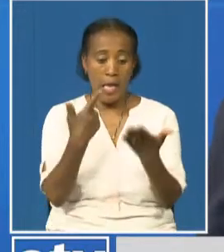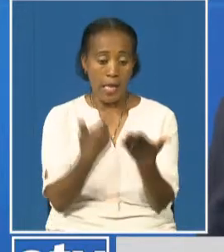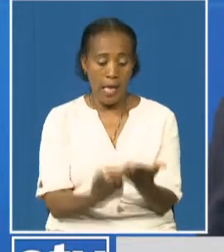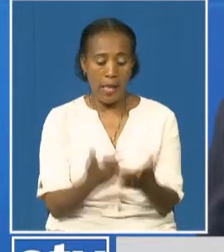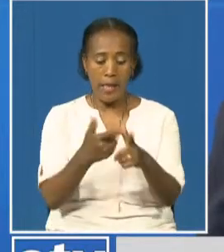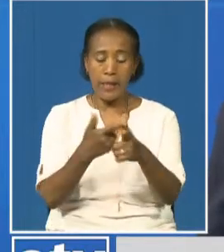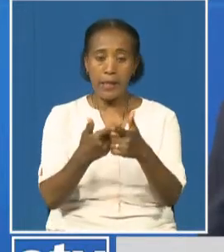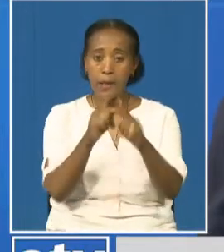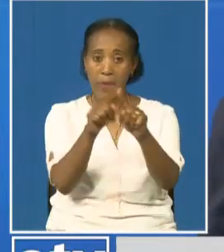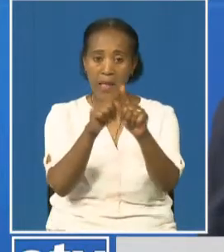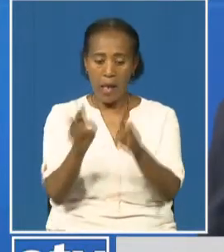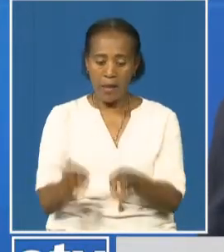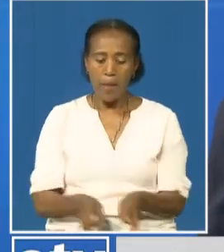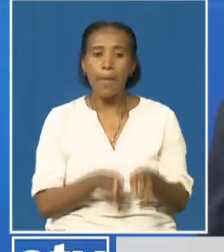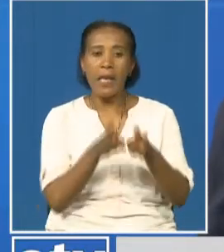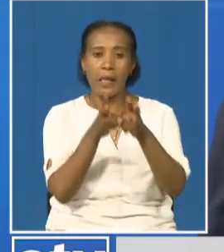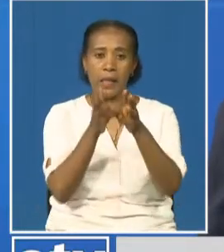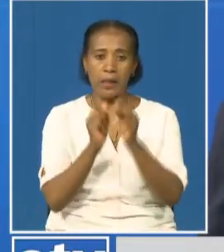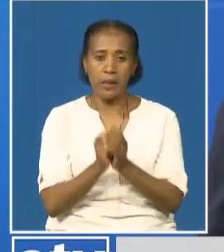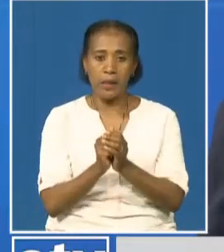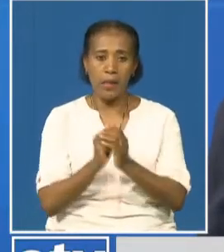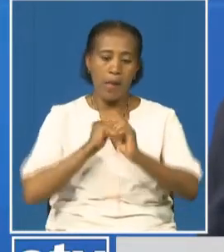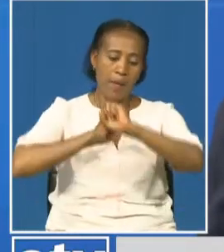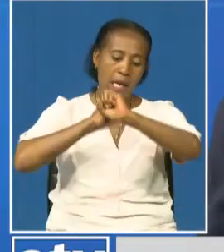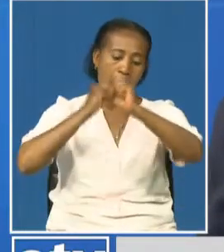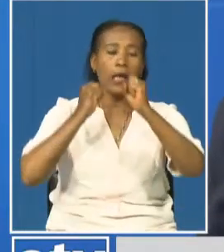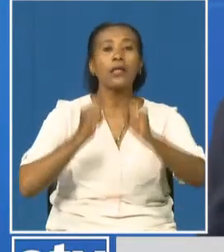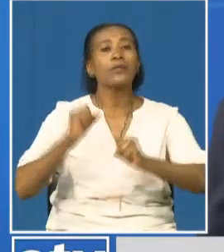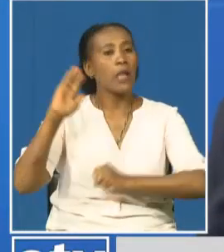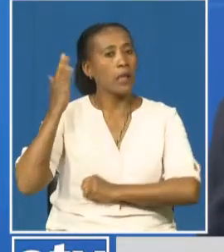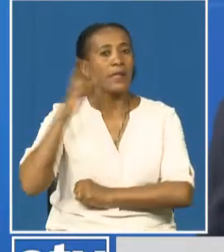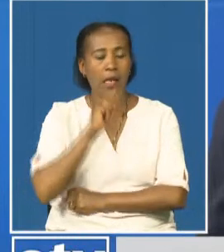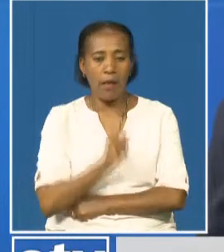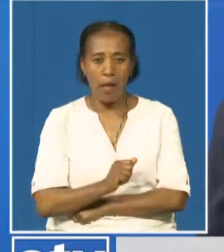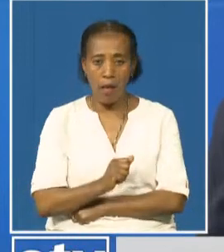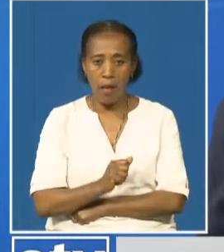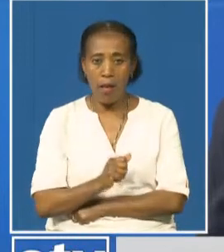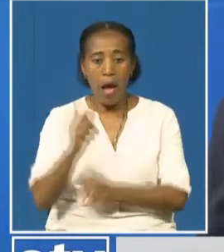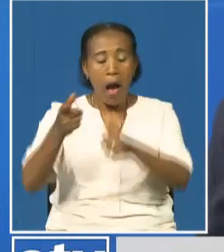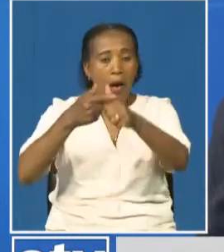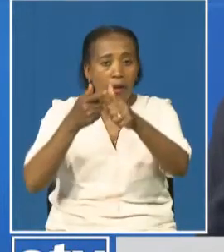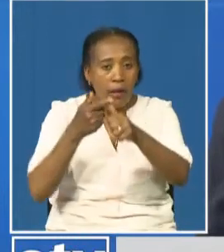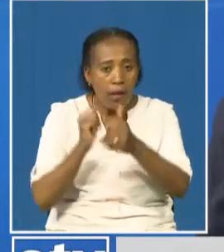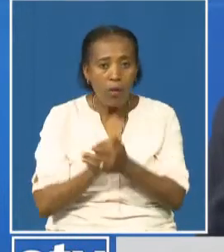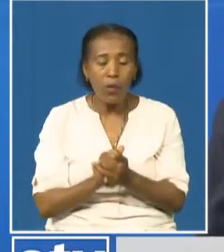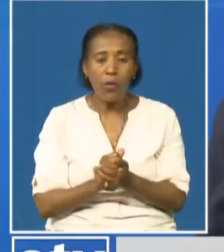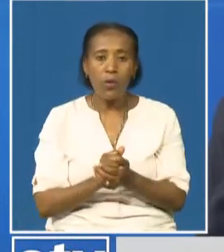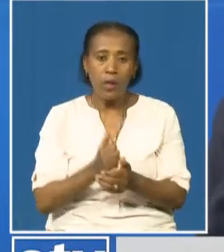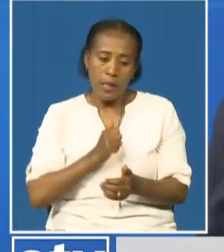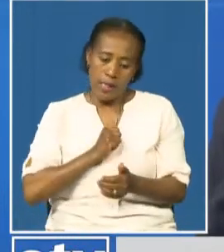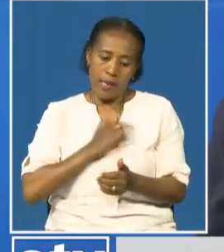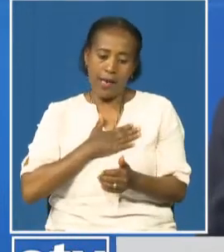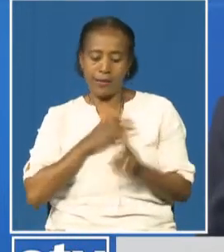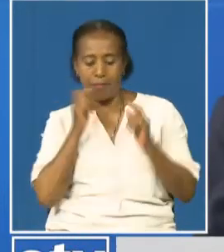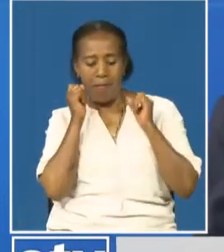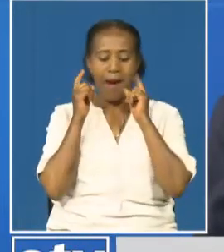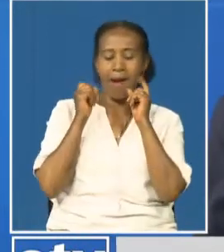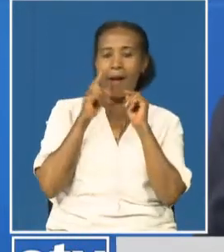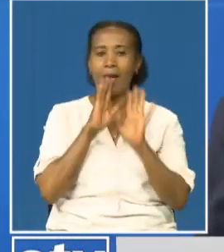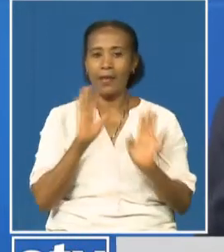ይህንን እንግዲህ በተለያየ መንገድ መከላከል የሚቻል ይመስለኛል። አንደኛ ራስን ማነቃቃት